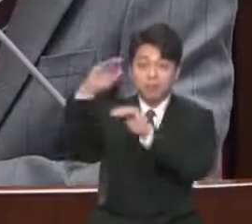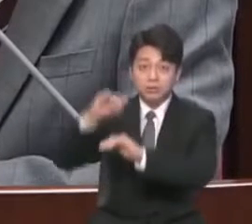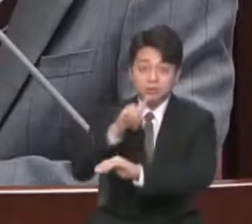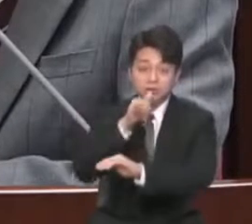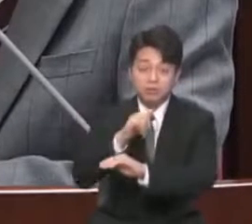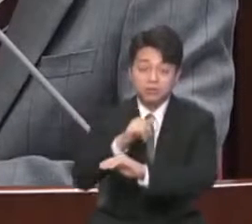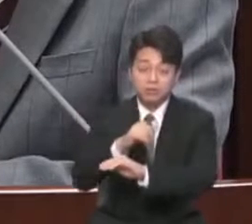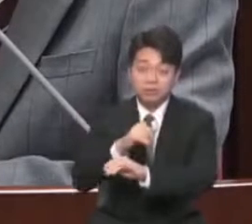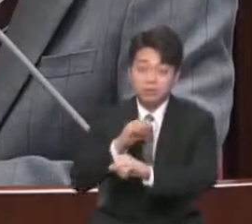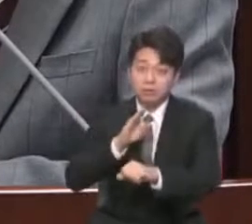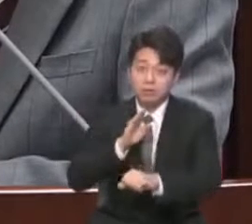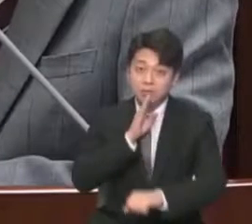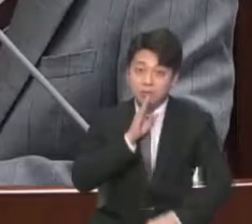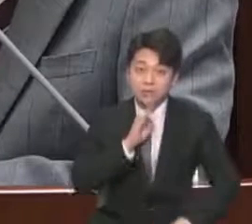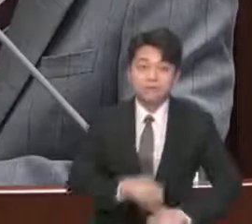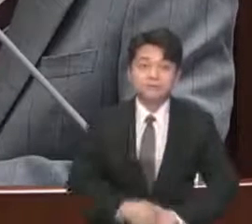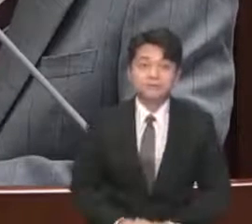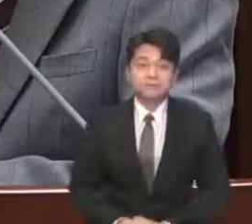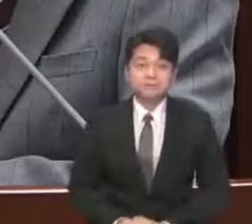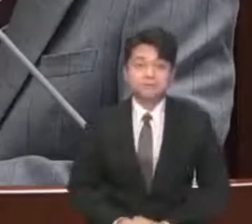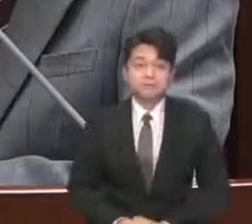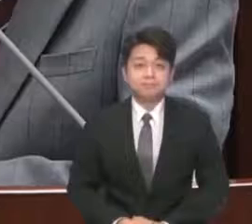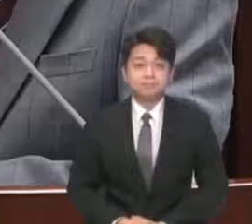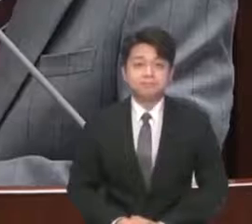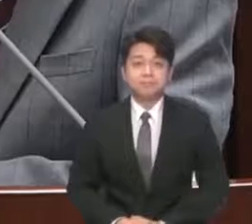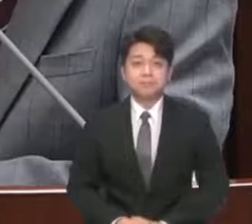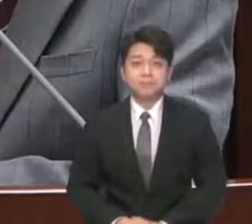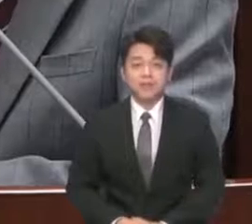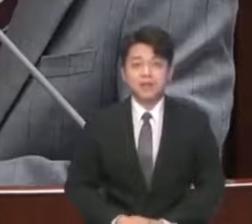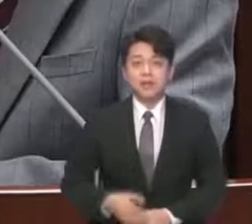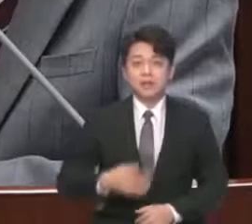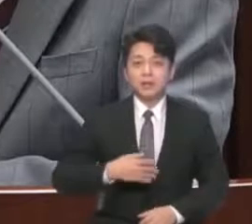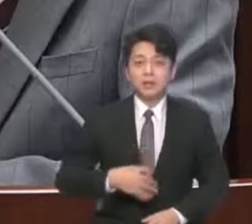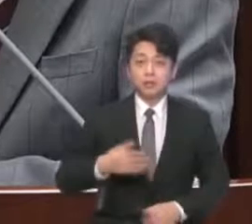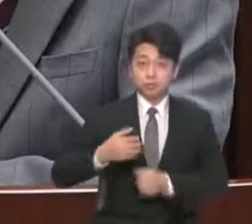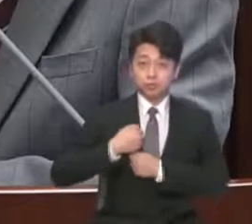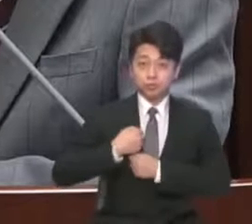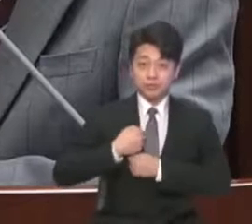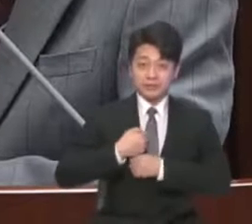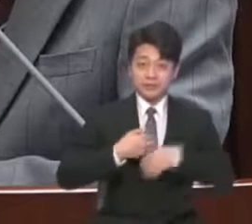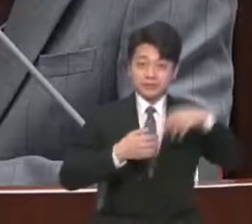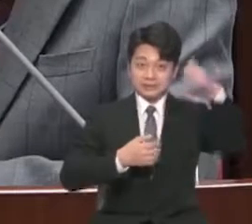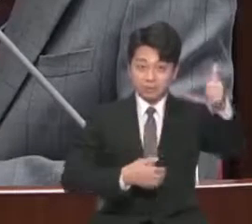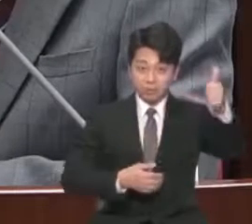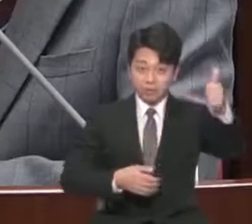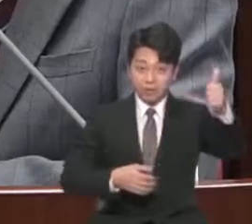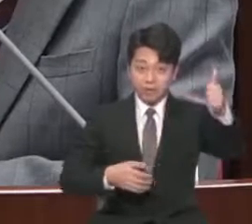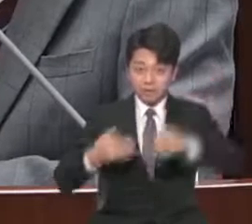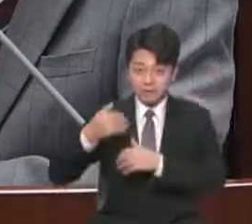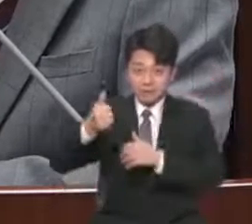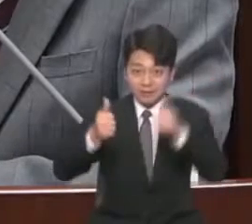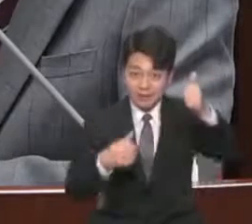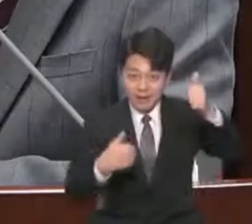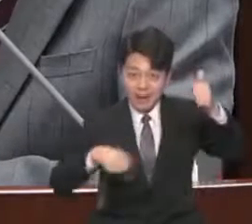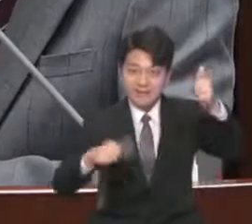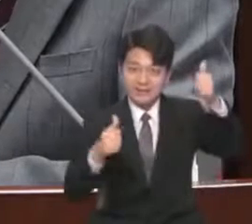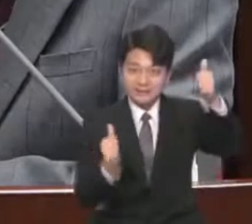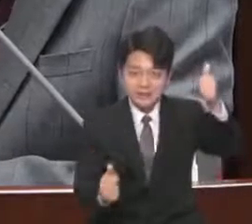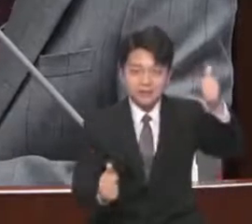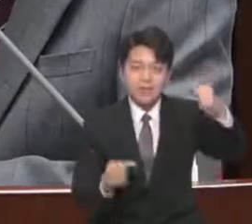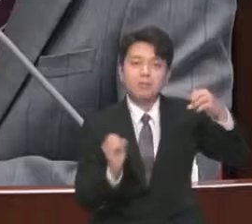그런 부분들이 그 면담 일지에 기록이 돼 있다. 그래서 있는 사실대로 저희가 공개를